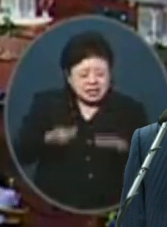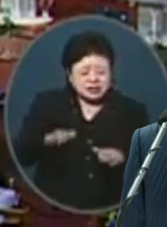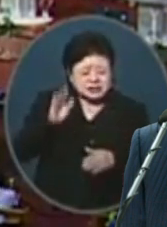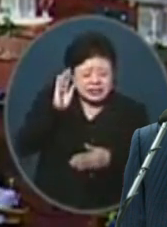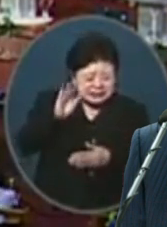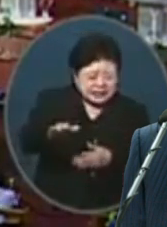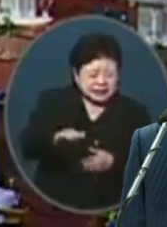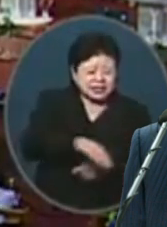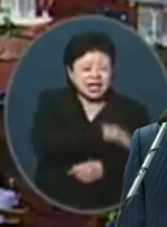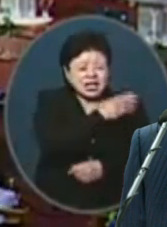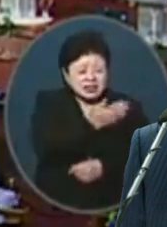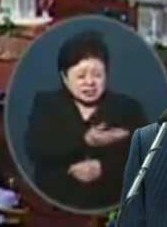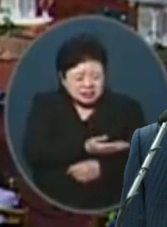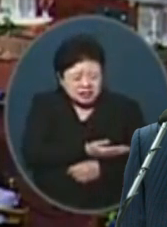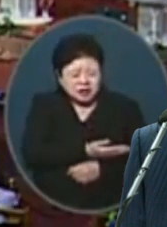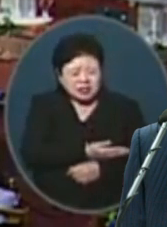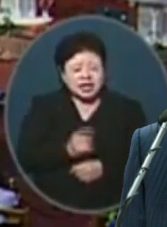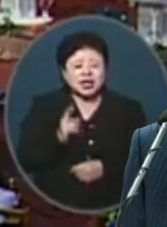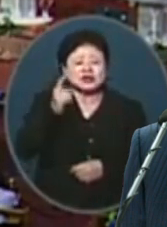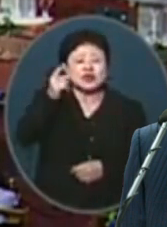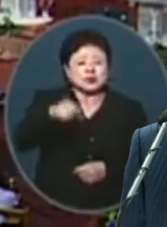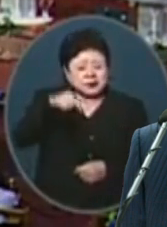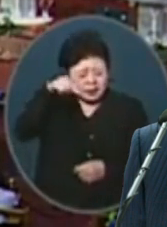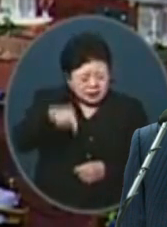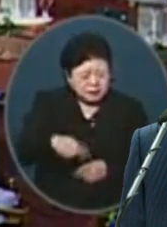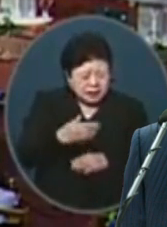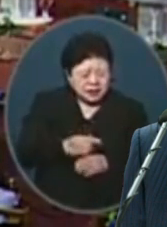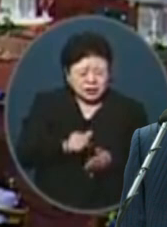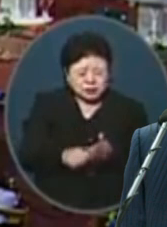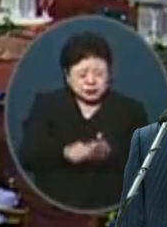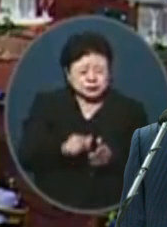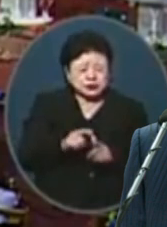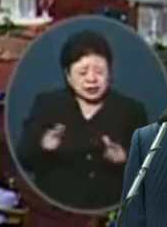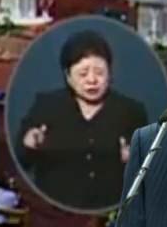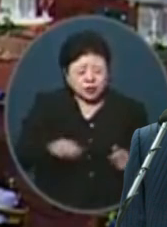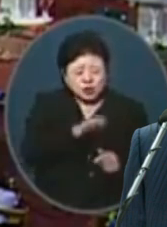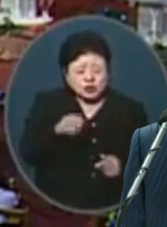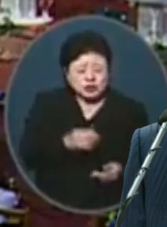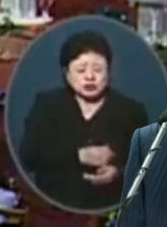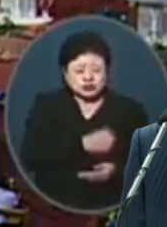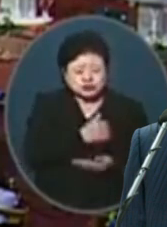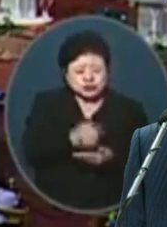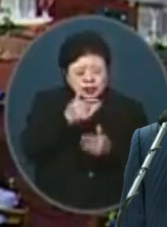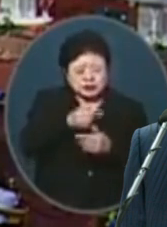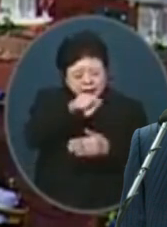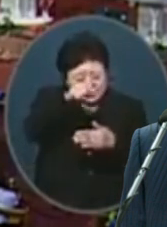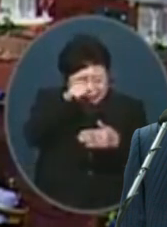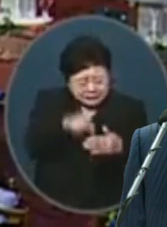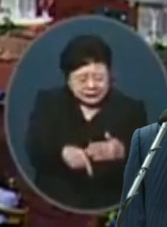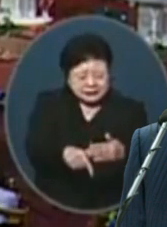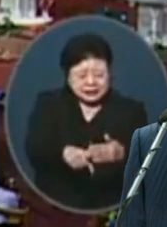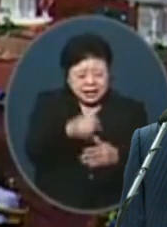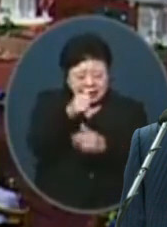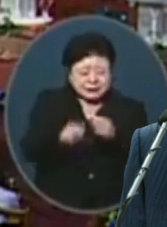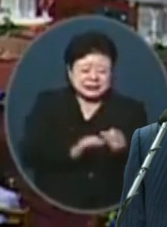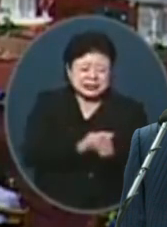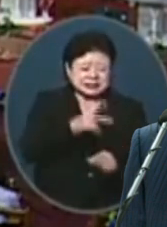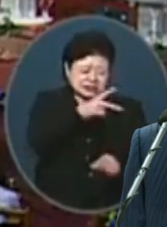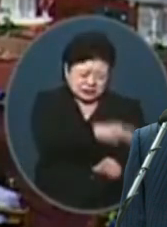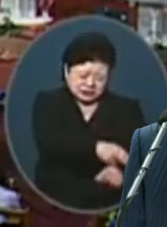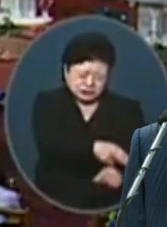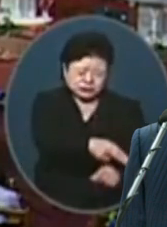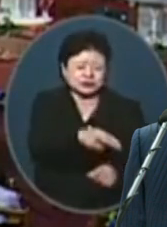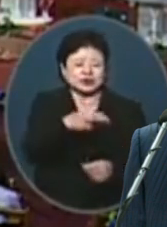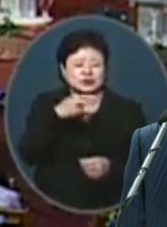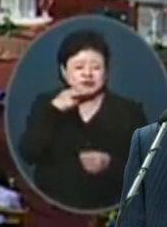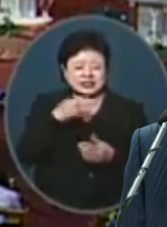현재일이나 장래일이나 능력이나 높음이나 깊음이나 다른 어떤 피조물이라도 우리를 우리 주 그리스도 예수 안에 있는 하나님의 사랑에서